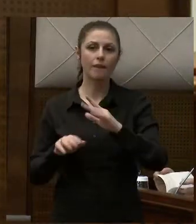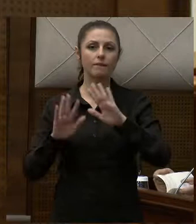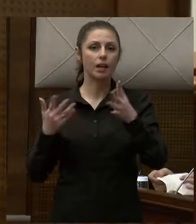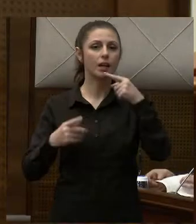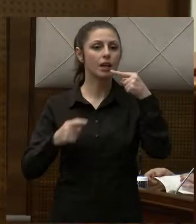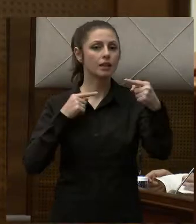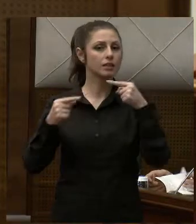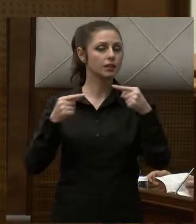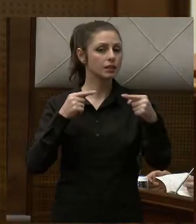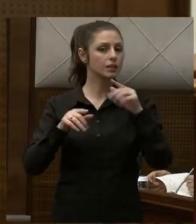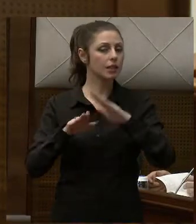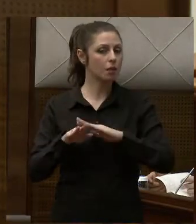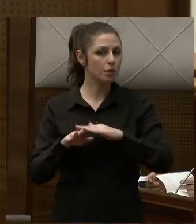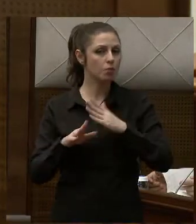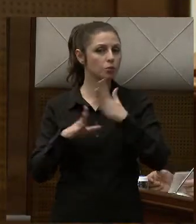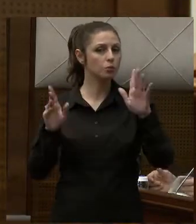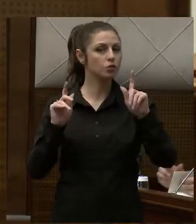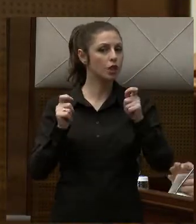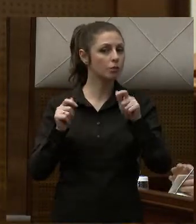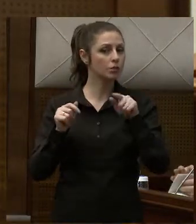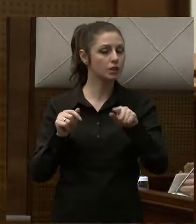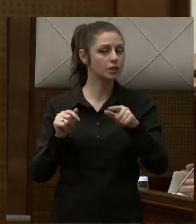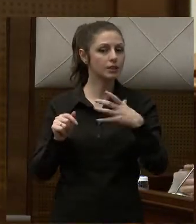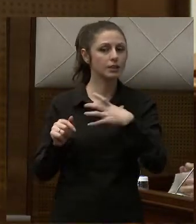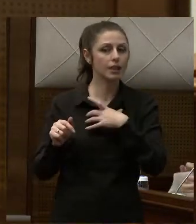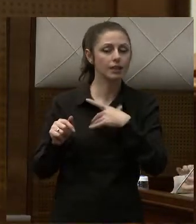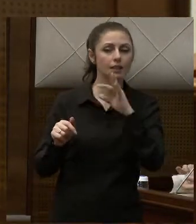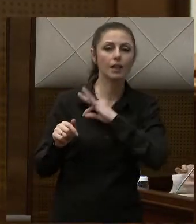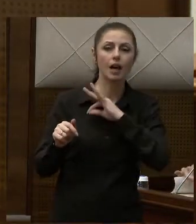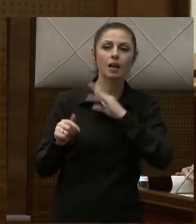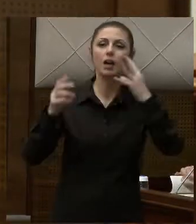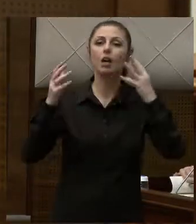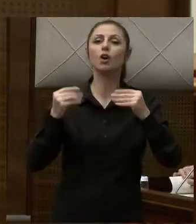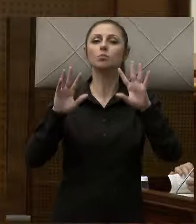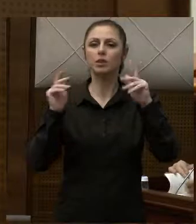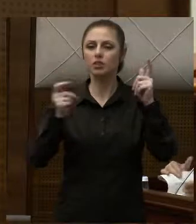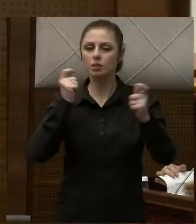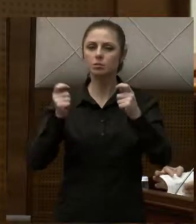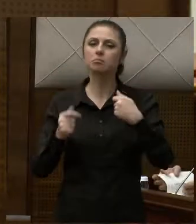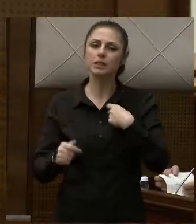yapılan Büyükçekmece halkının menfaatine olmayacak çalışmalarda da yine